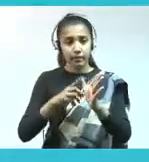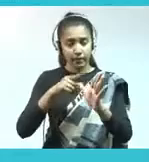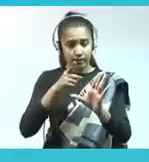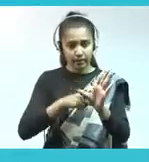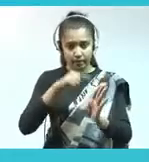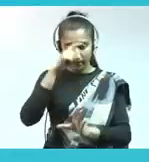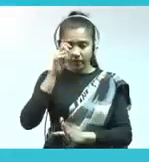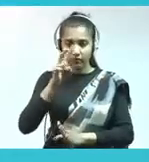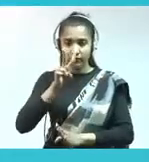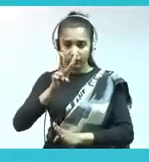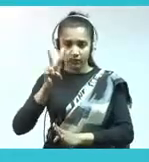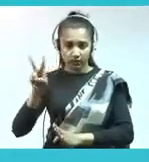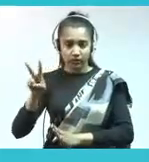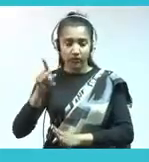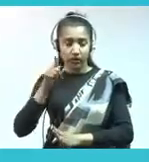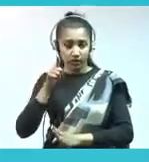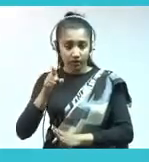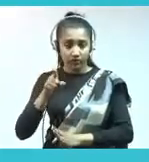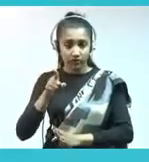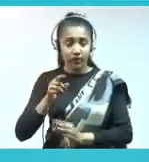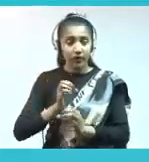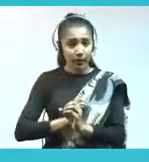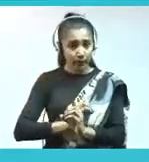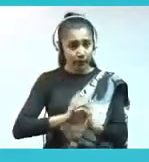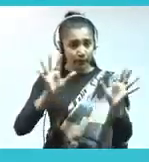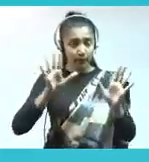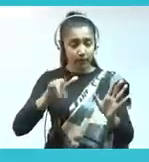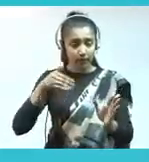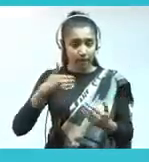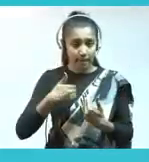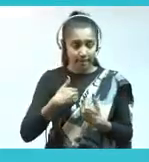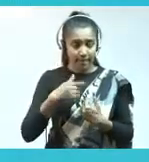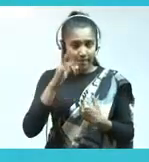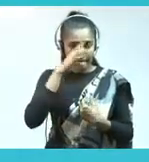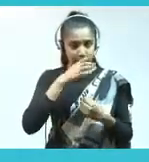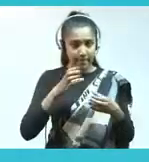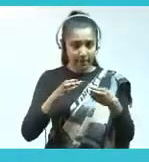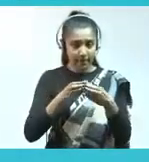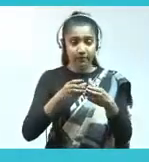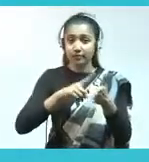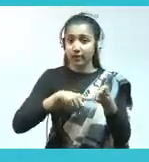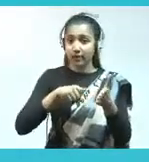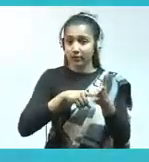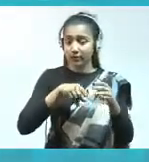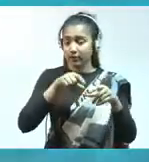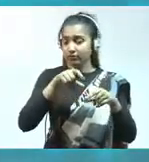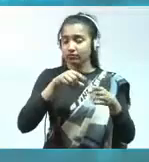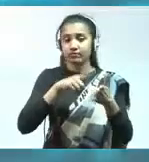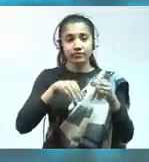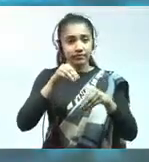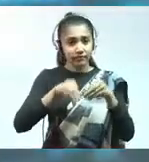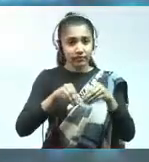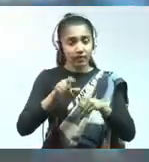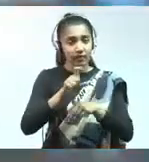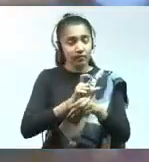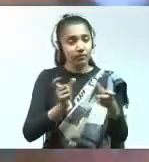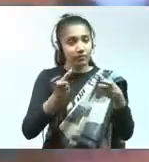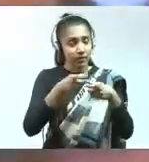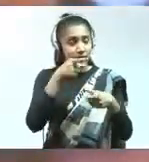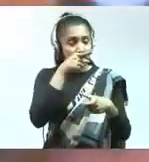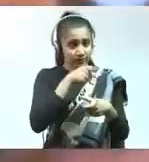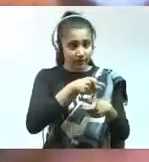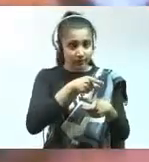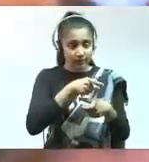එනම් ජනරජ දිනේ ජනගත කරන ලද අප පක්ෂය මැතිවරණ කොමිසම් සභාව විසින් පිළිගත්